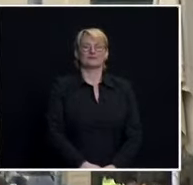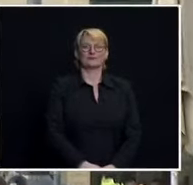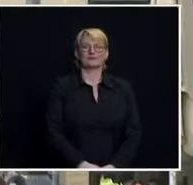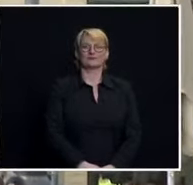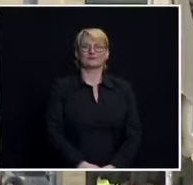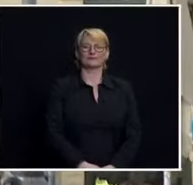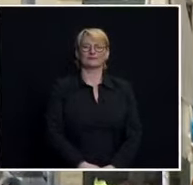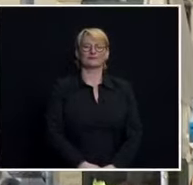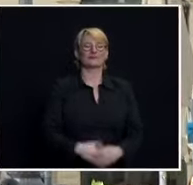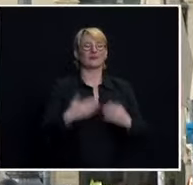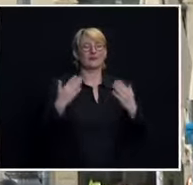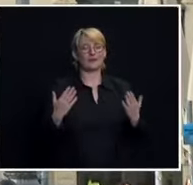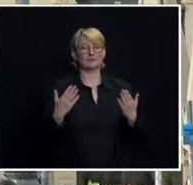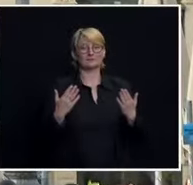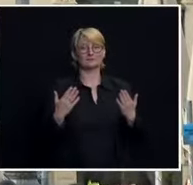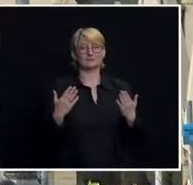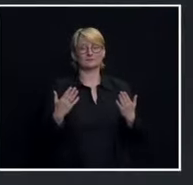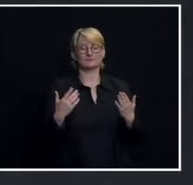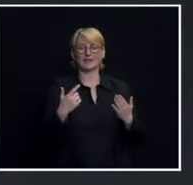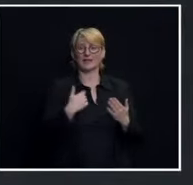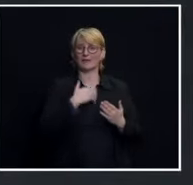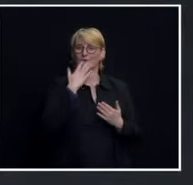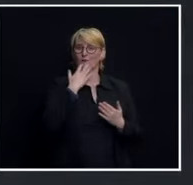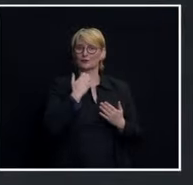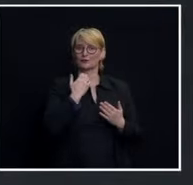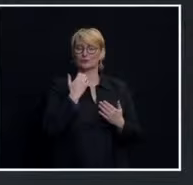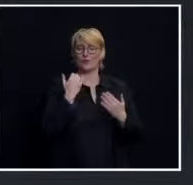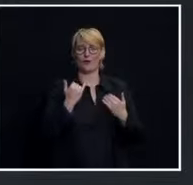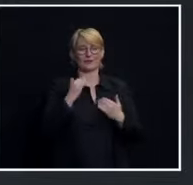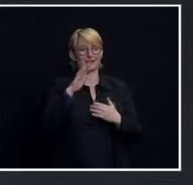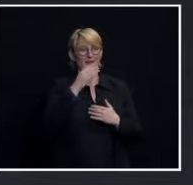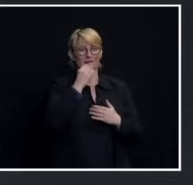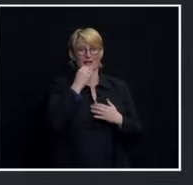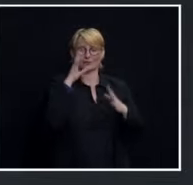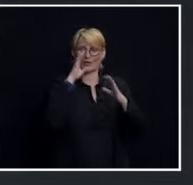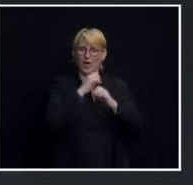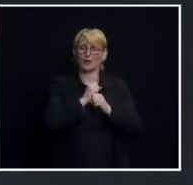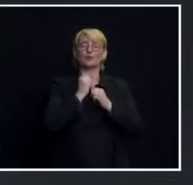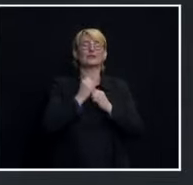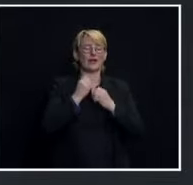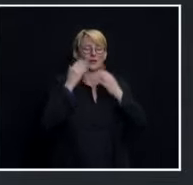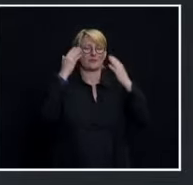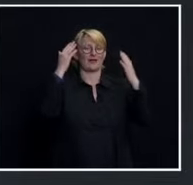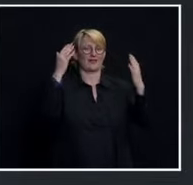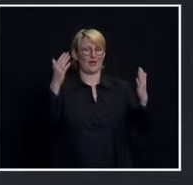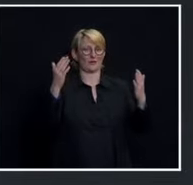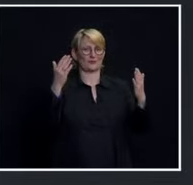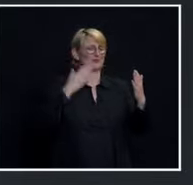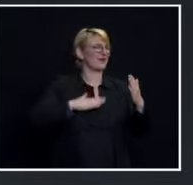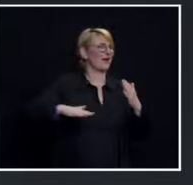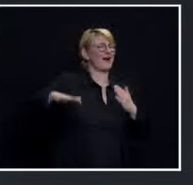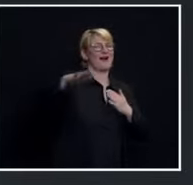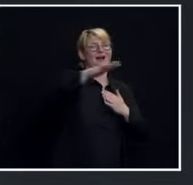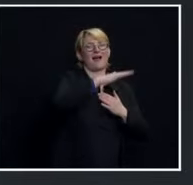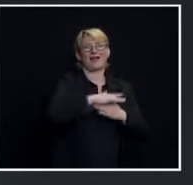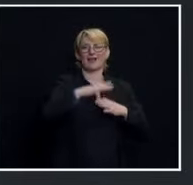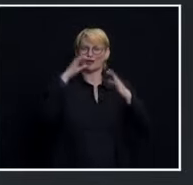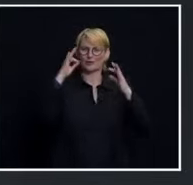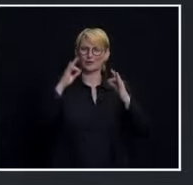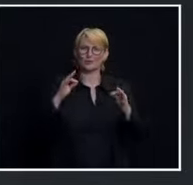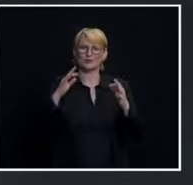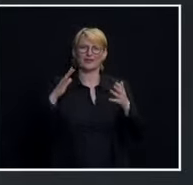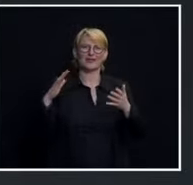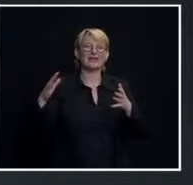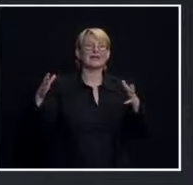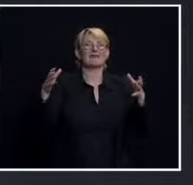Ich wünsche uns allen heute Nachmittag, Abend und auch darüber hinaus weiterhin eine gute